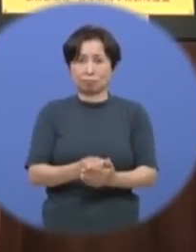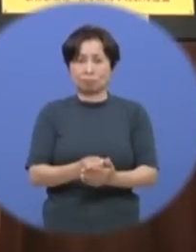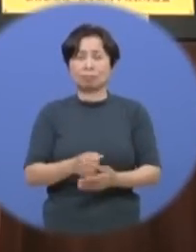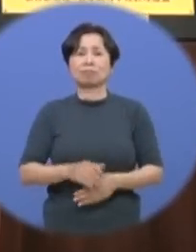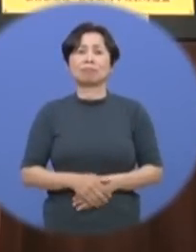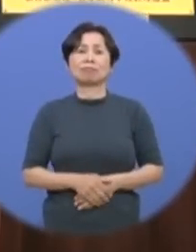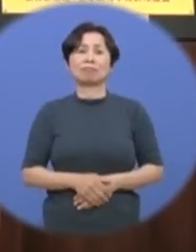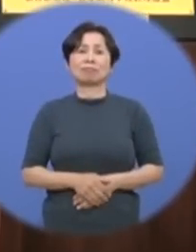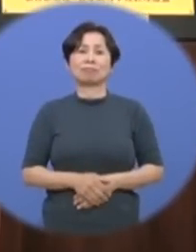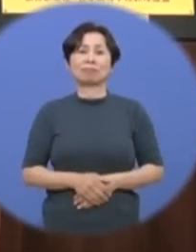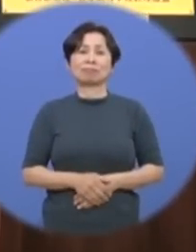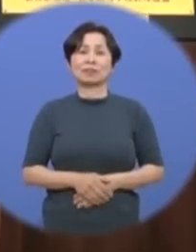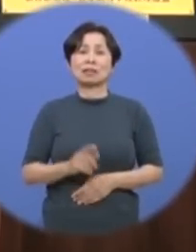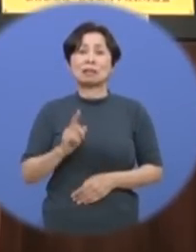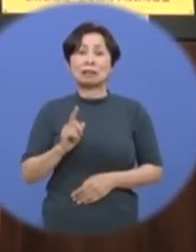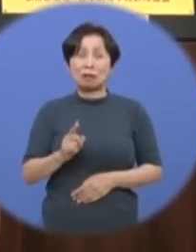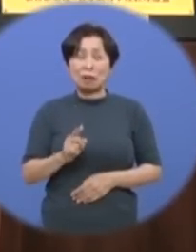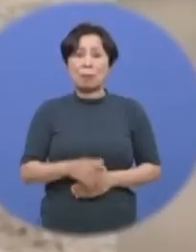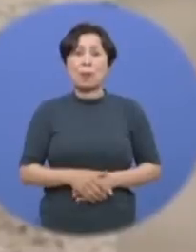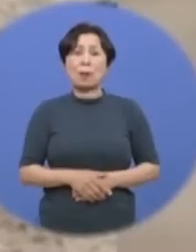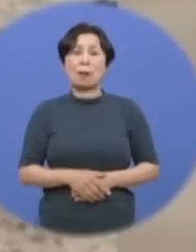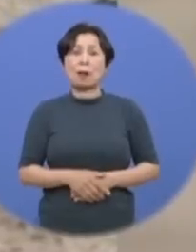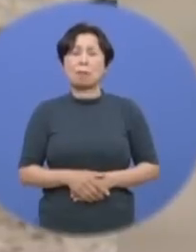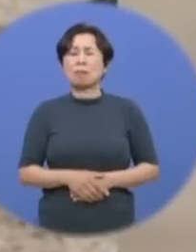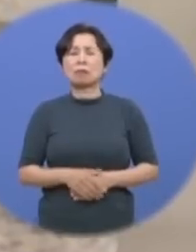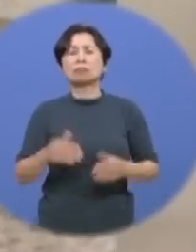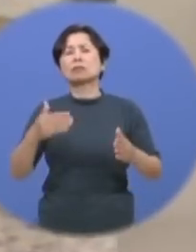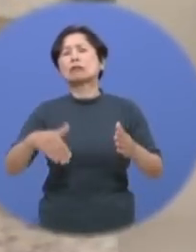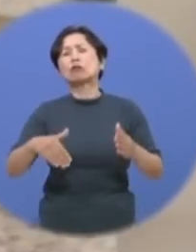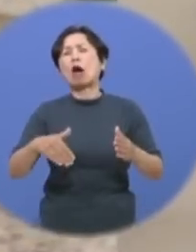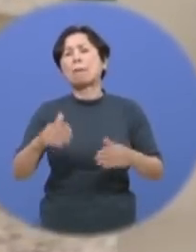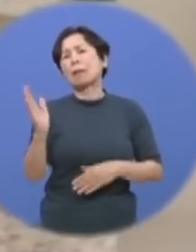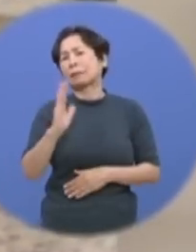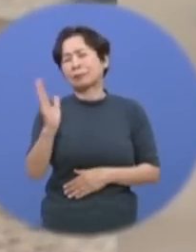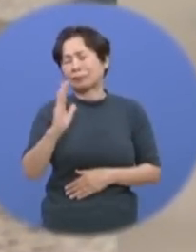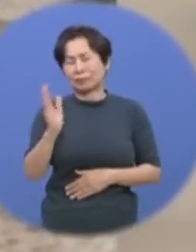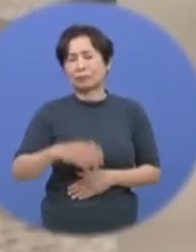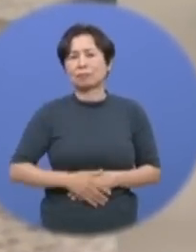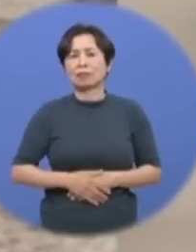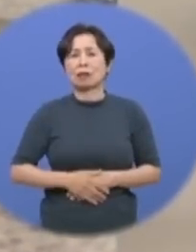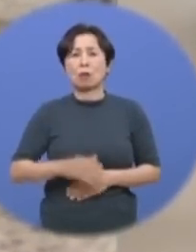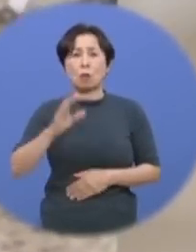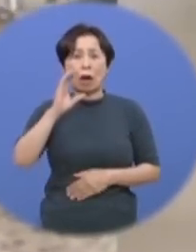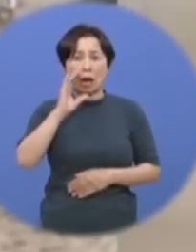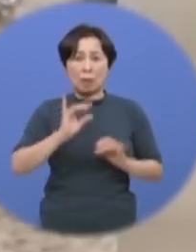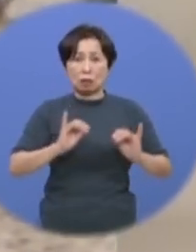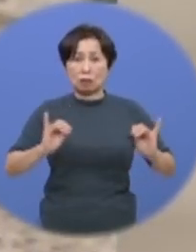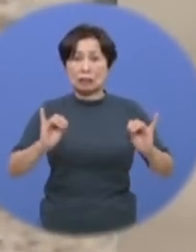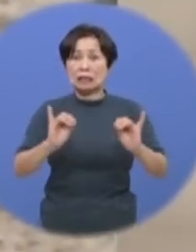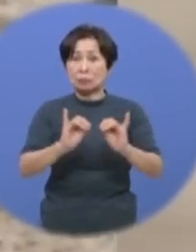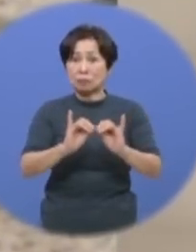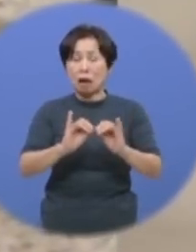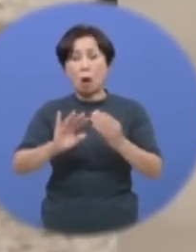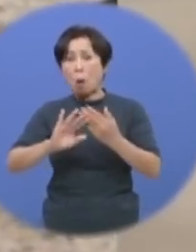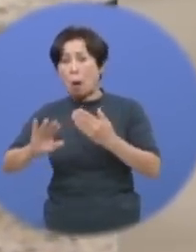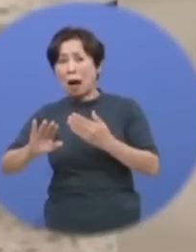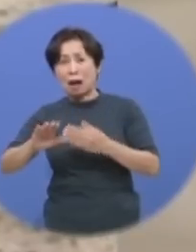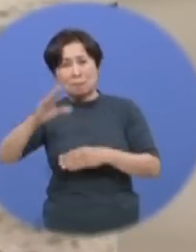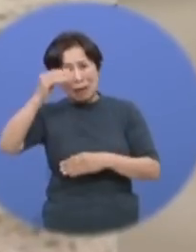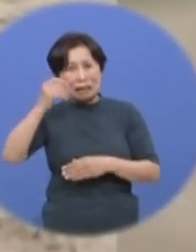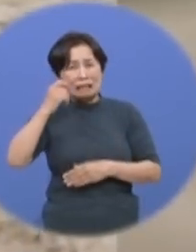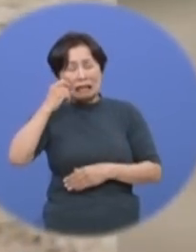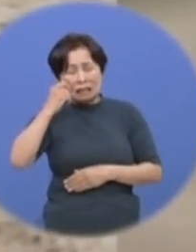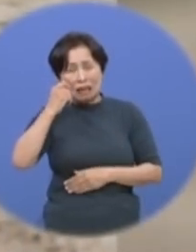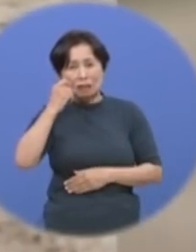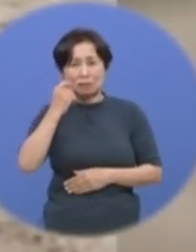体力作りをしっかりあるんですけれども中途半端じゃダメだと和歌山のチームがどこのチームも真似できないような